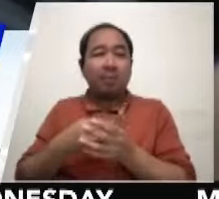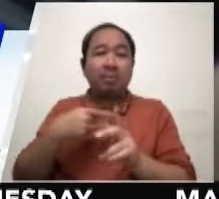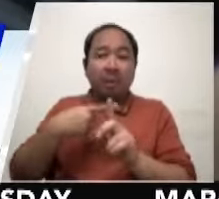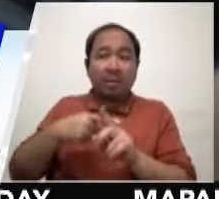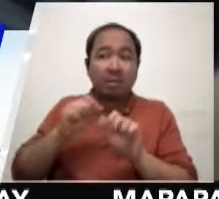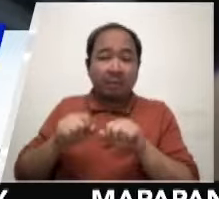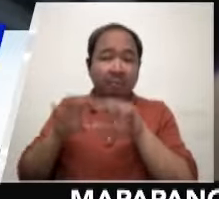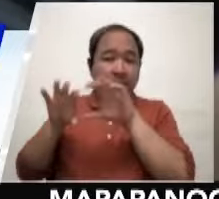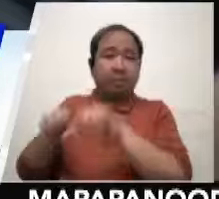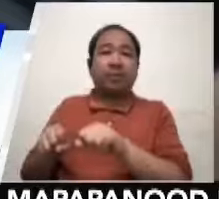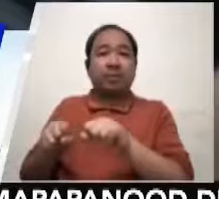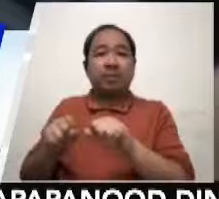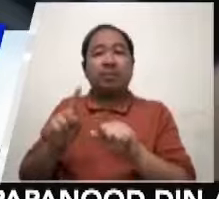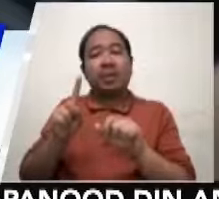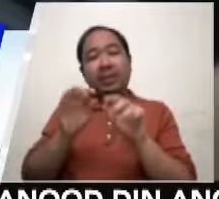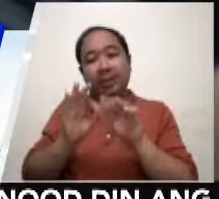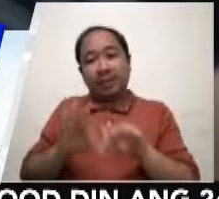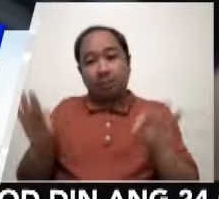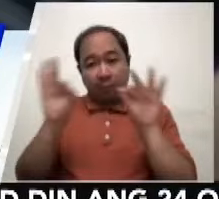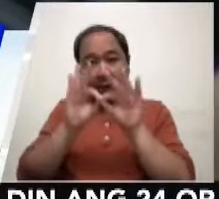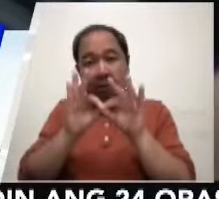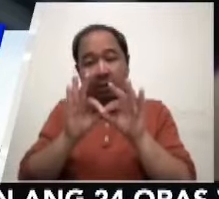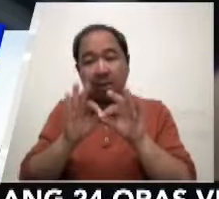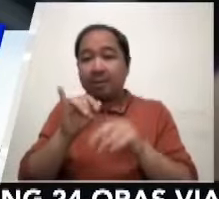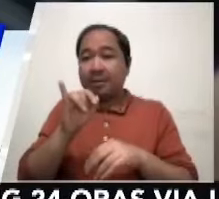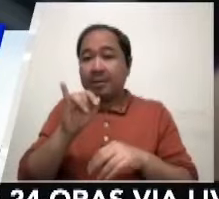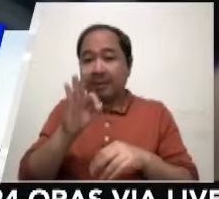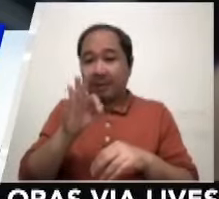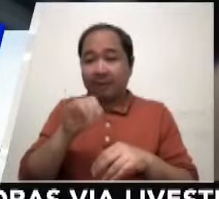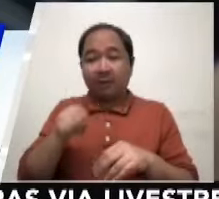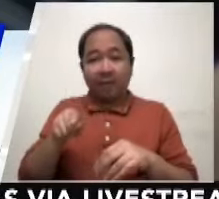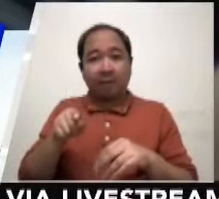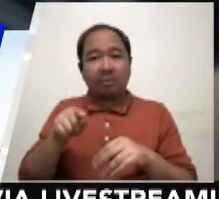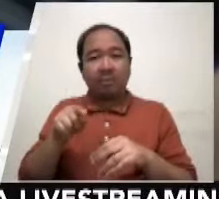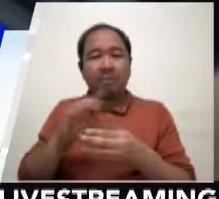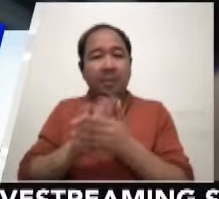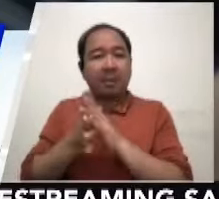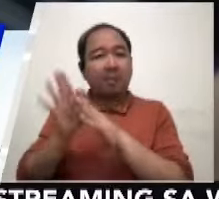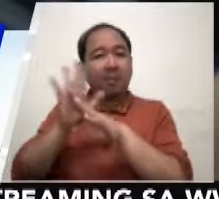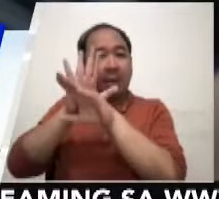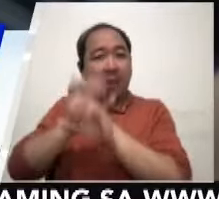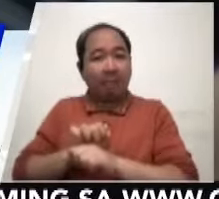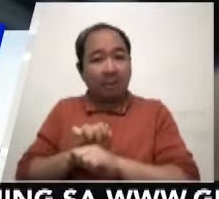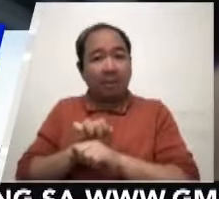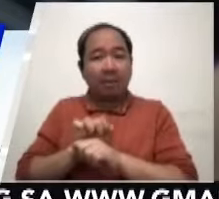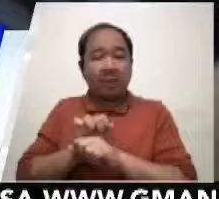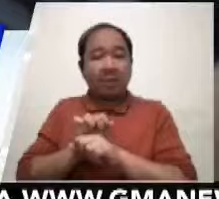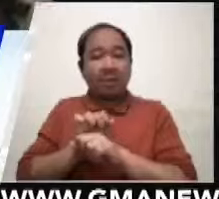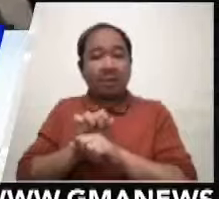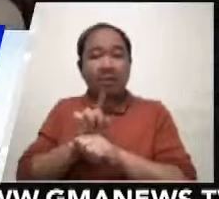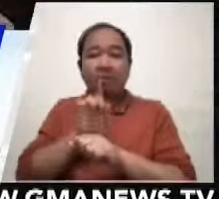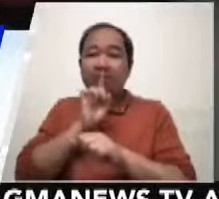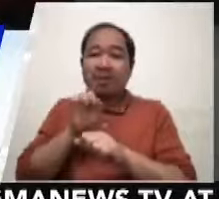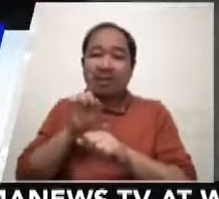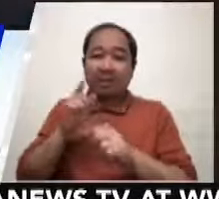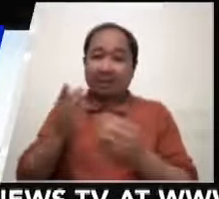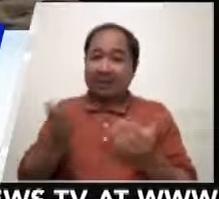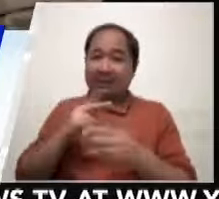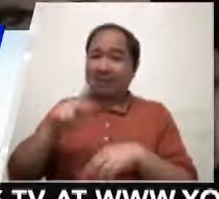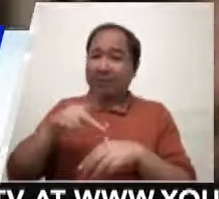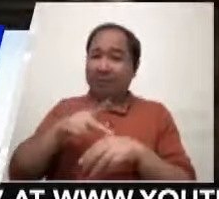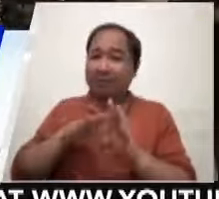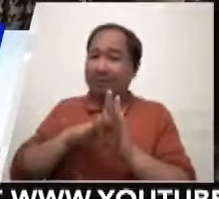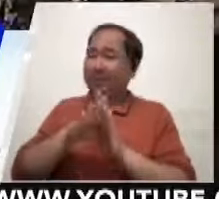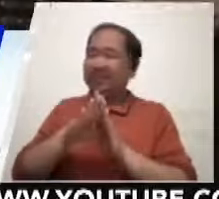importantly, pag ito ho naging practice, medyo wala ho magiging future ng ating bayan. Hawak na ng